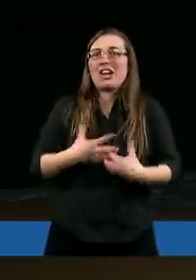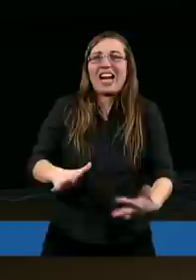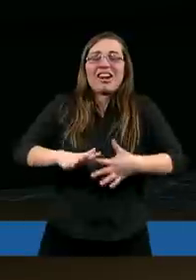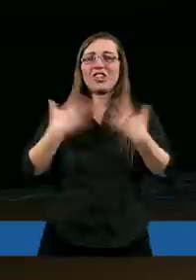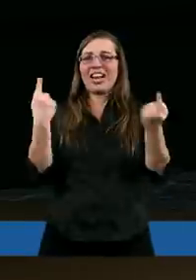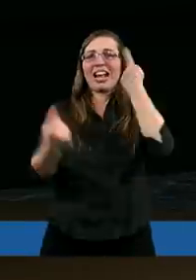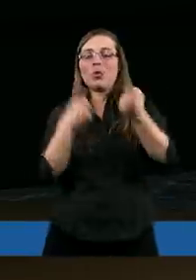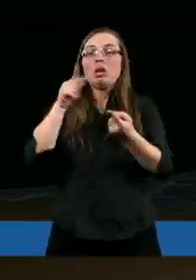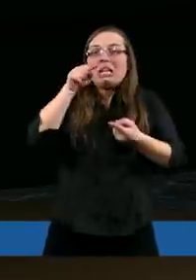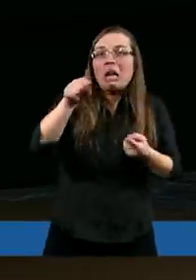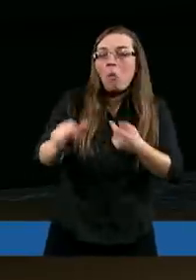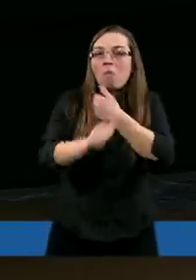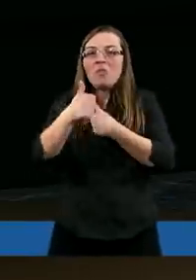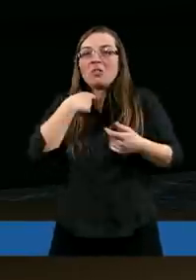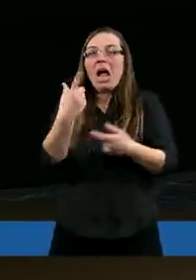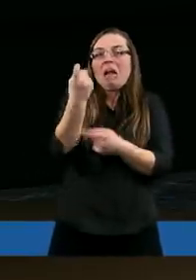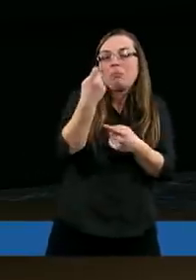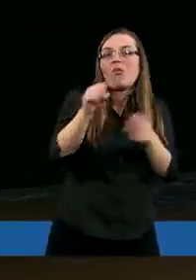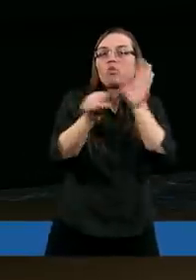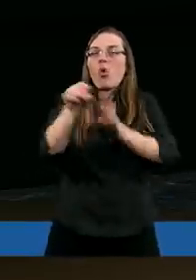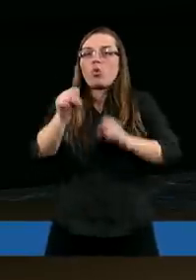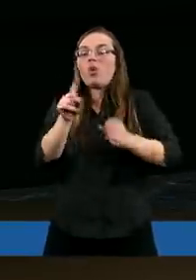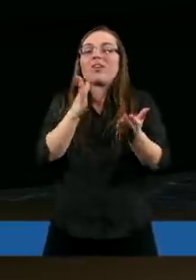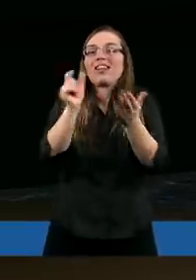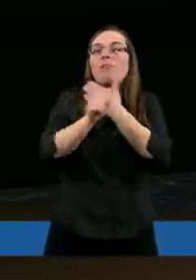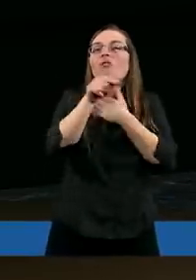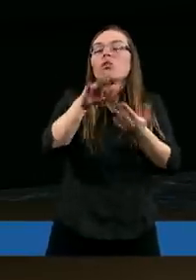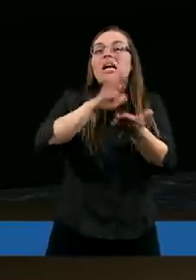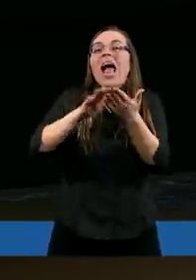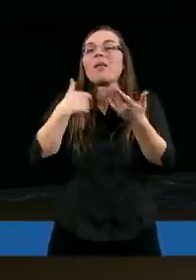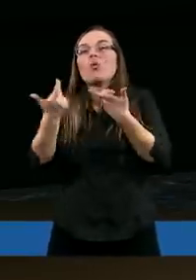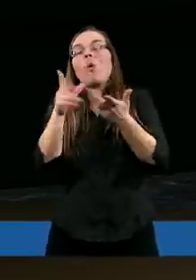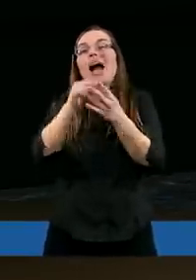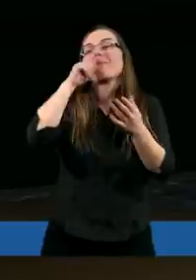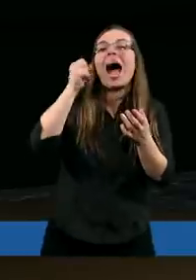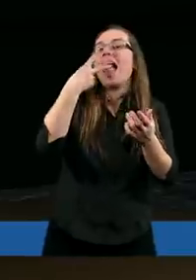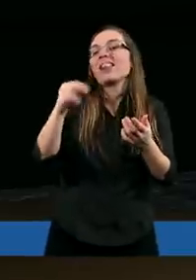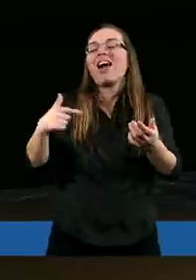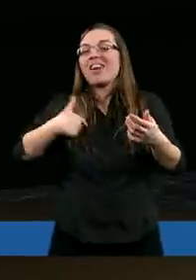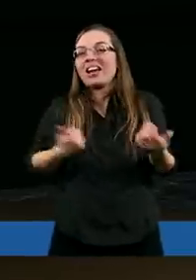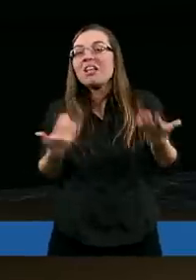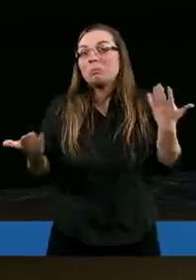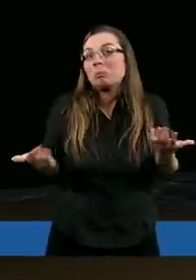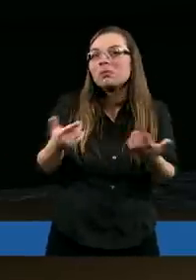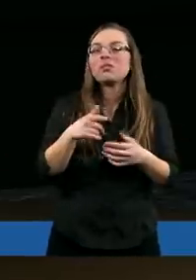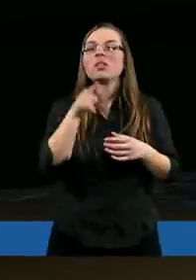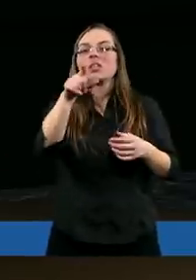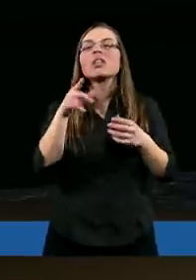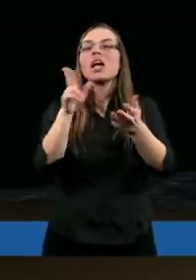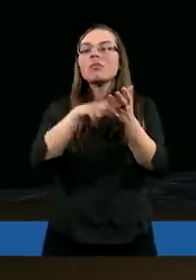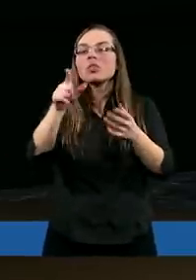że z tego powodu ja zostałam wezwana do sądu. Ale wyobraźcie sobie, że sędzina, która